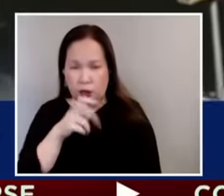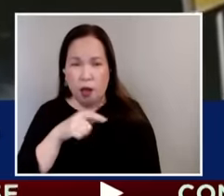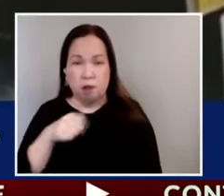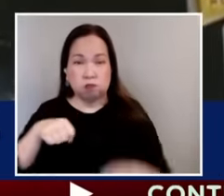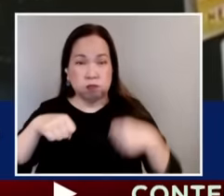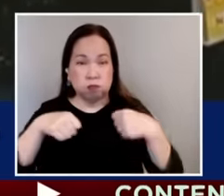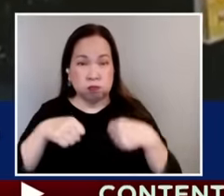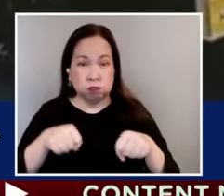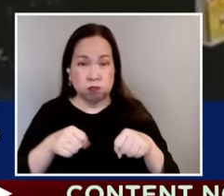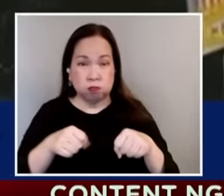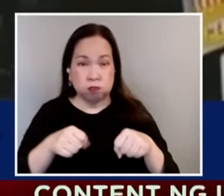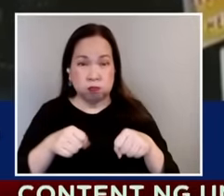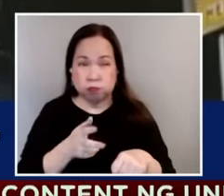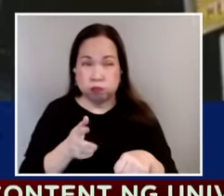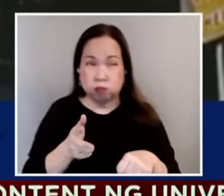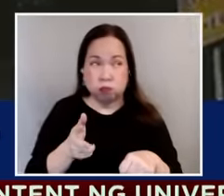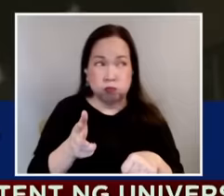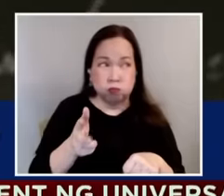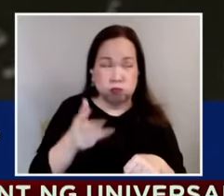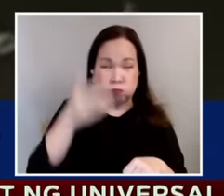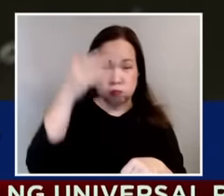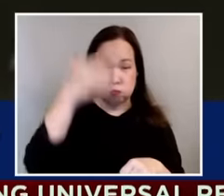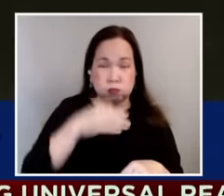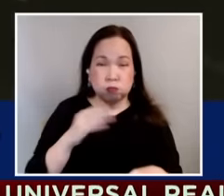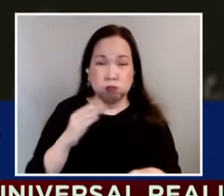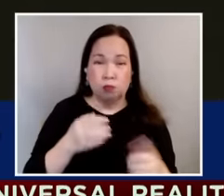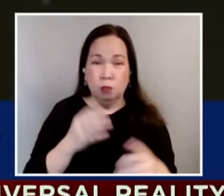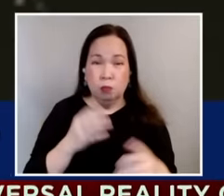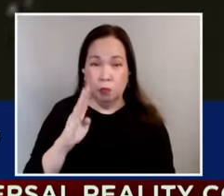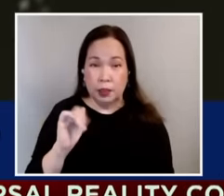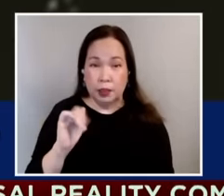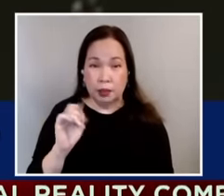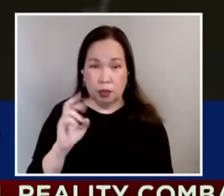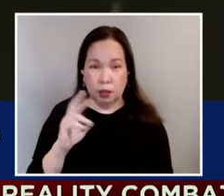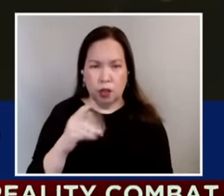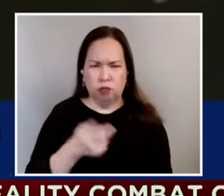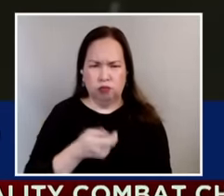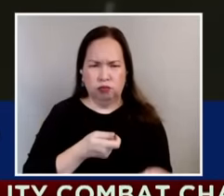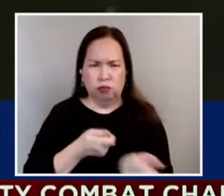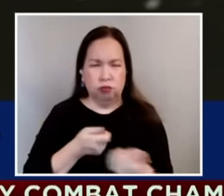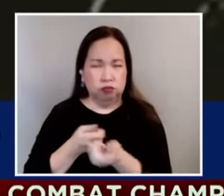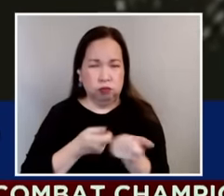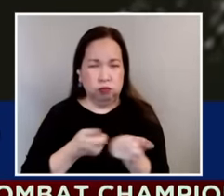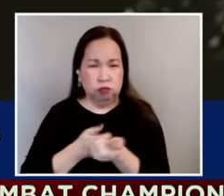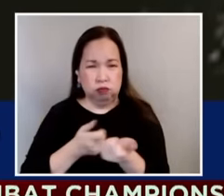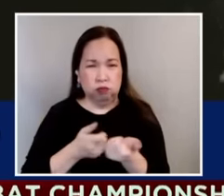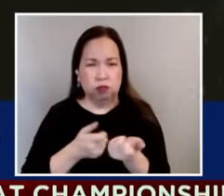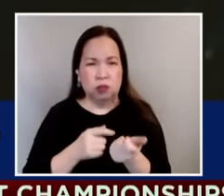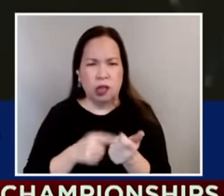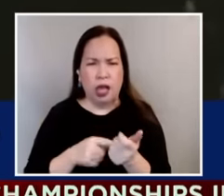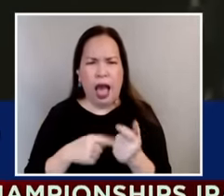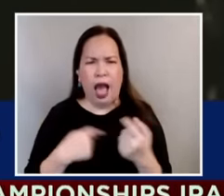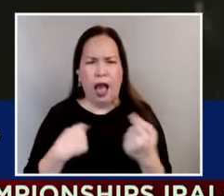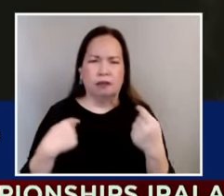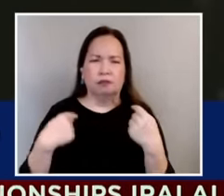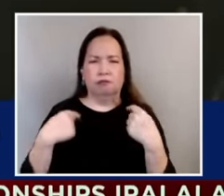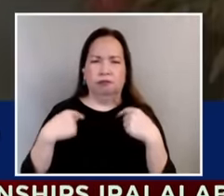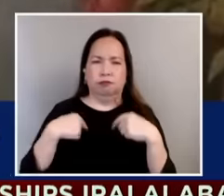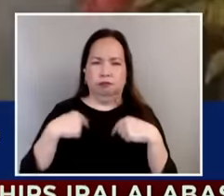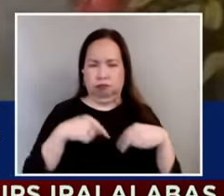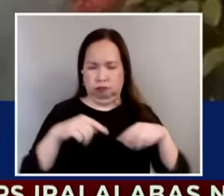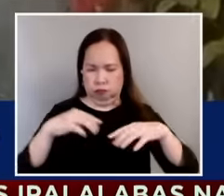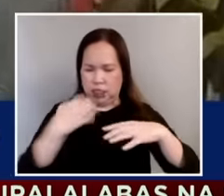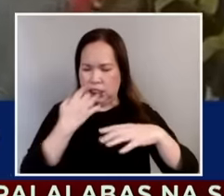sa tapat ng bakery. Saka nagpaulan ng bala ang pasahero nito. Makailang ulit tinamaan ang display rack